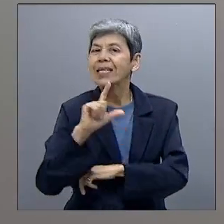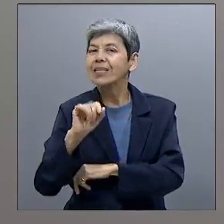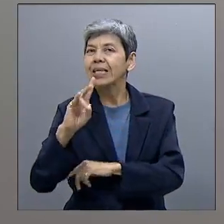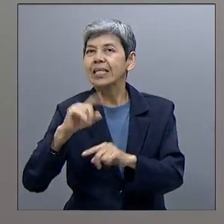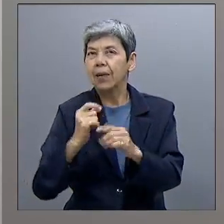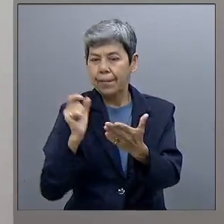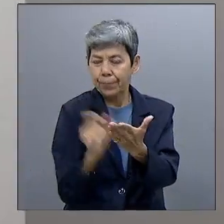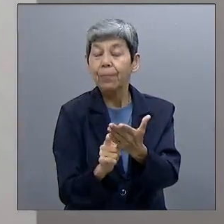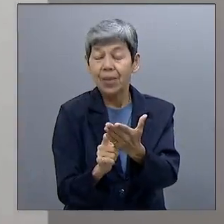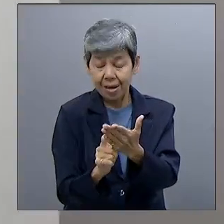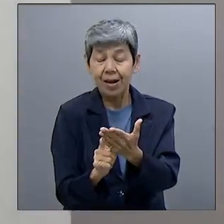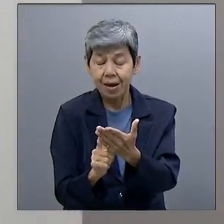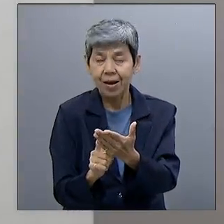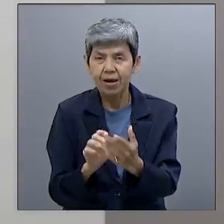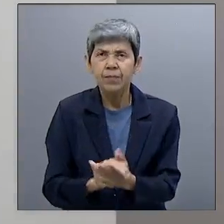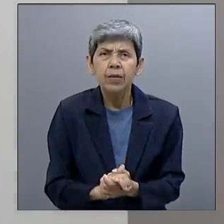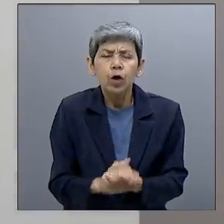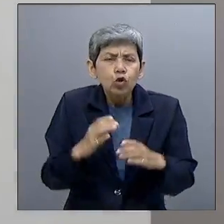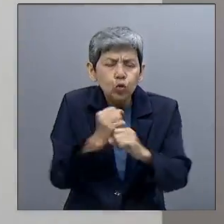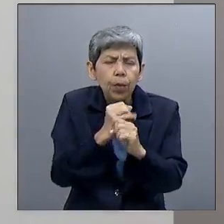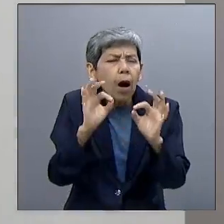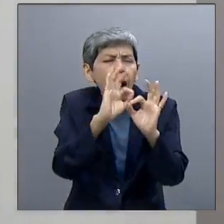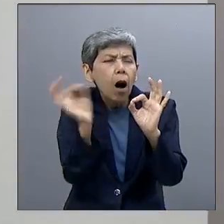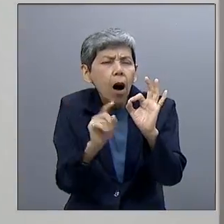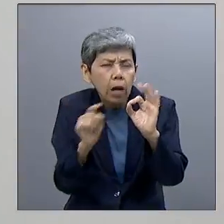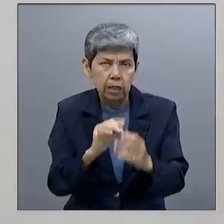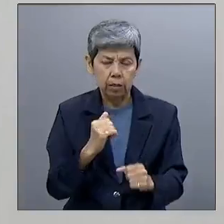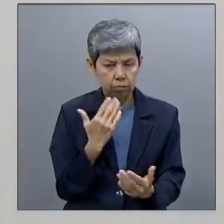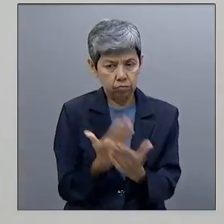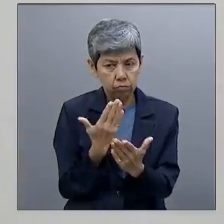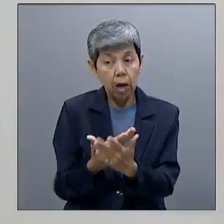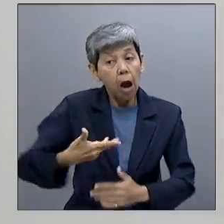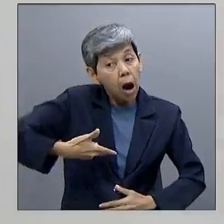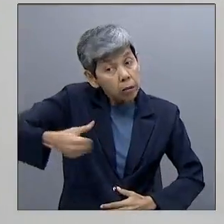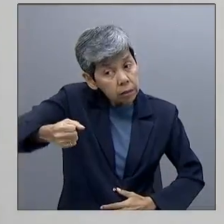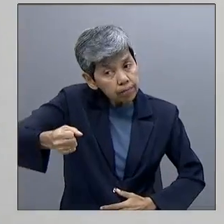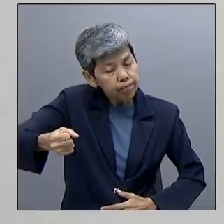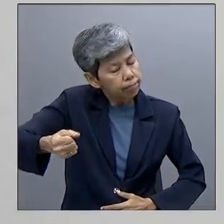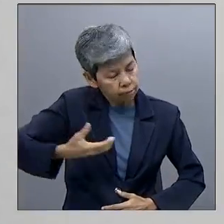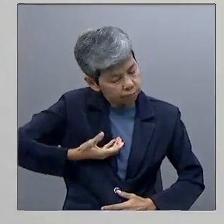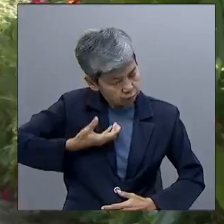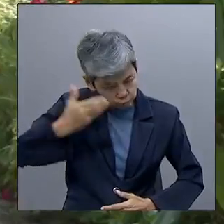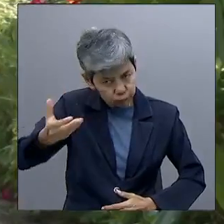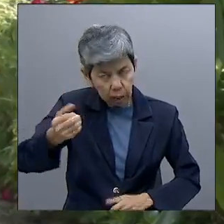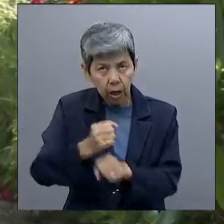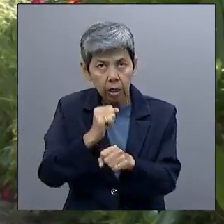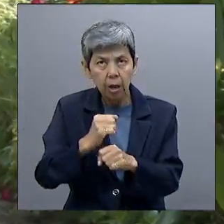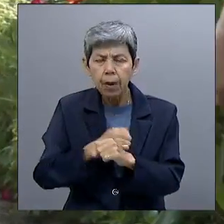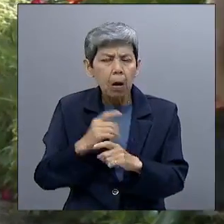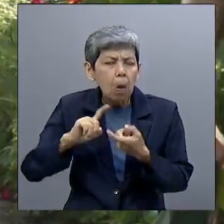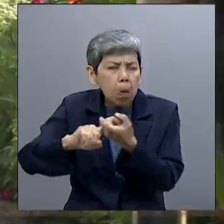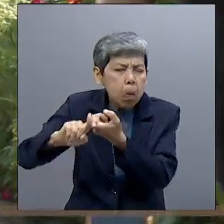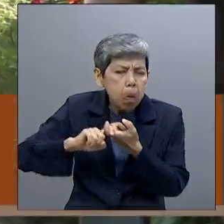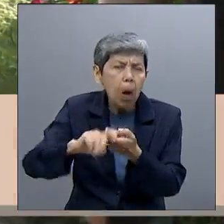ตุลาคมที่ผ่านมานะคะสรุปเนื้อหาได้ว่าให้เอาเงินที่ยืมมาคืนพี่แป้งด้วยเป็นพวกเดียวกันกับ